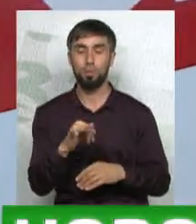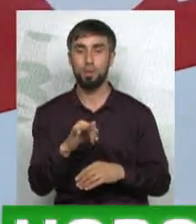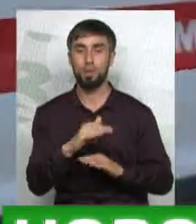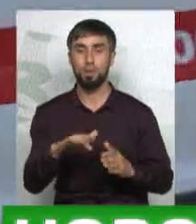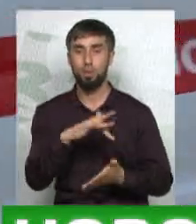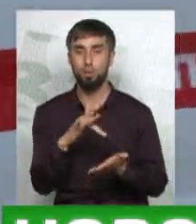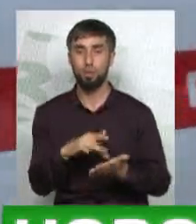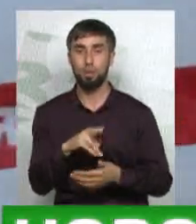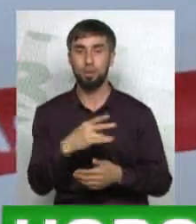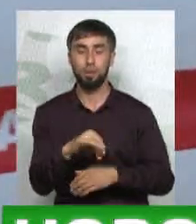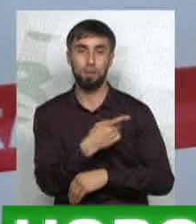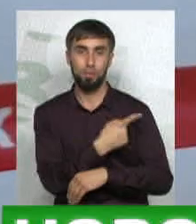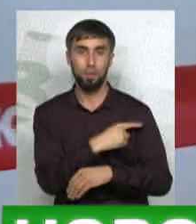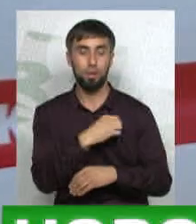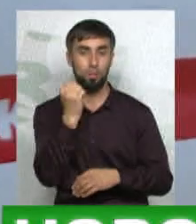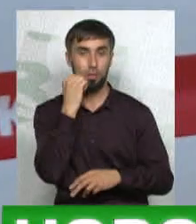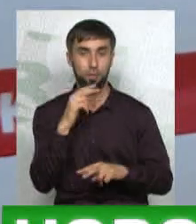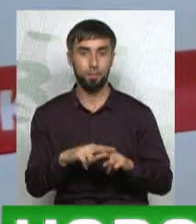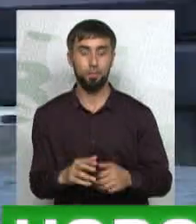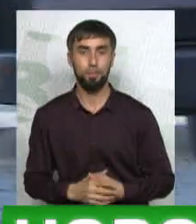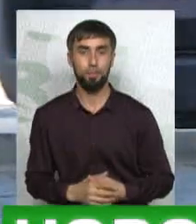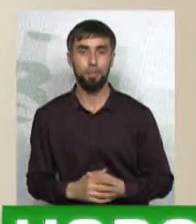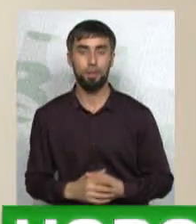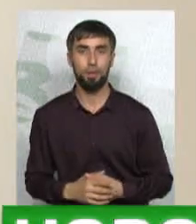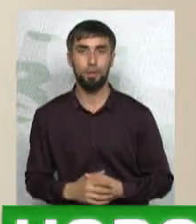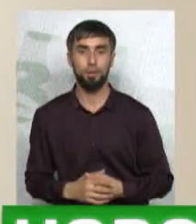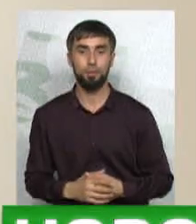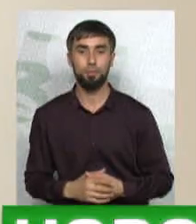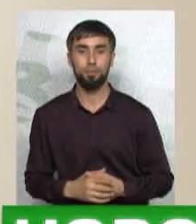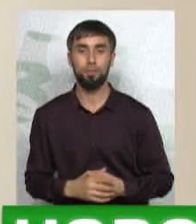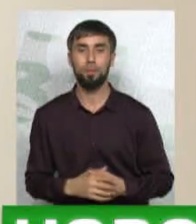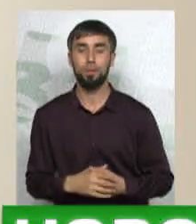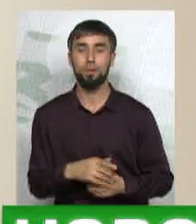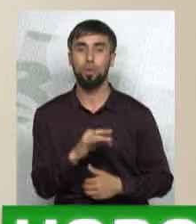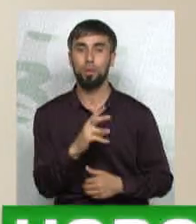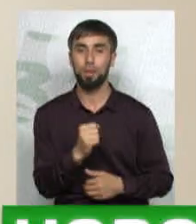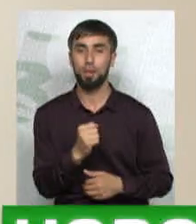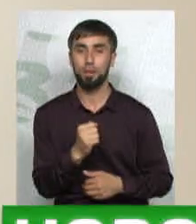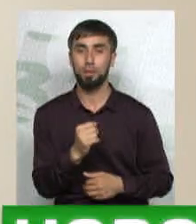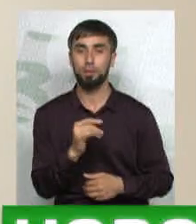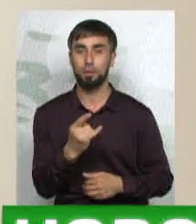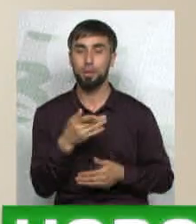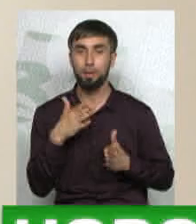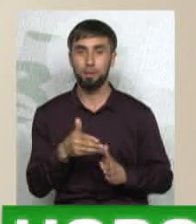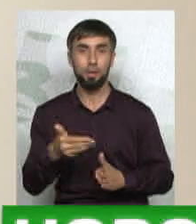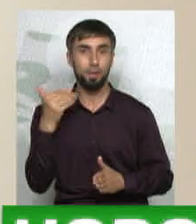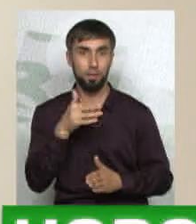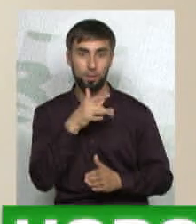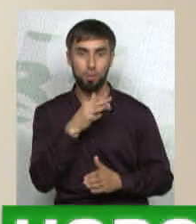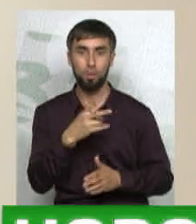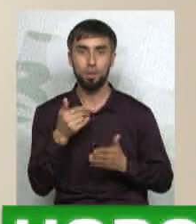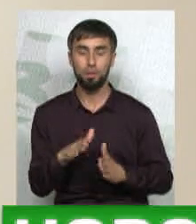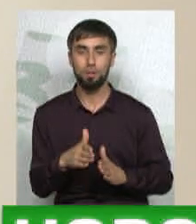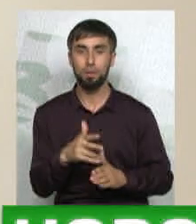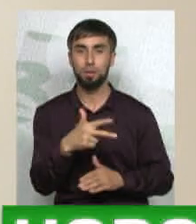детской городской клинической больнице Москвы. Наш пациент родился раньше времени. Он родился на